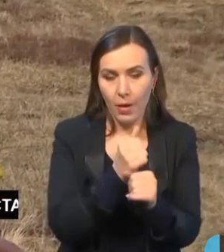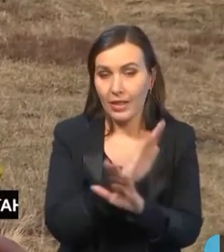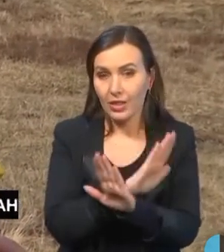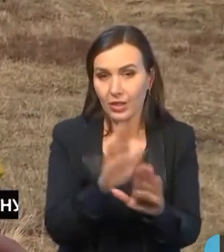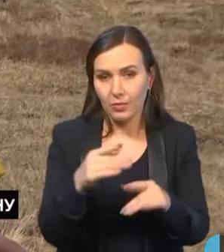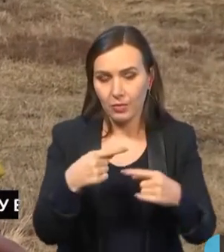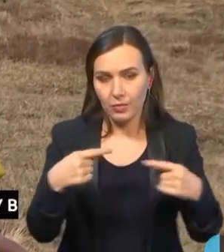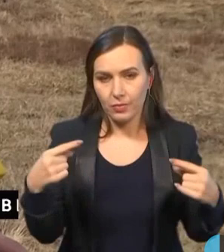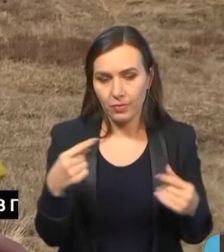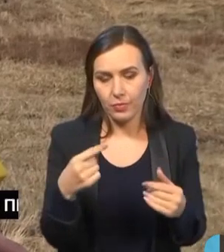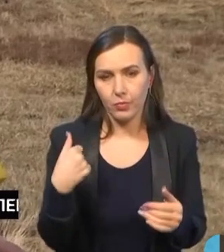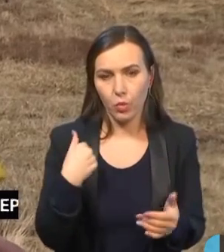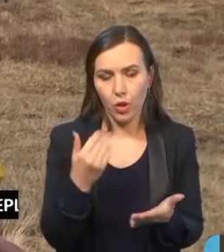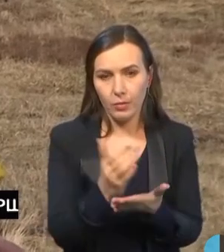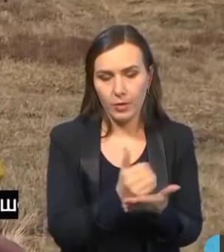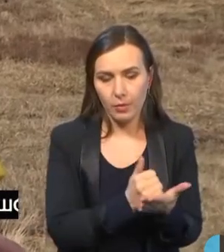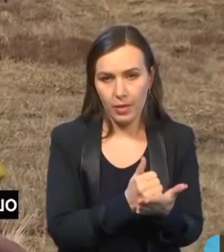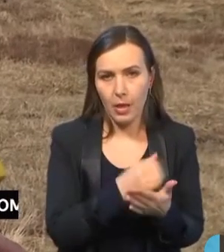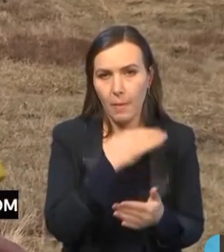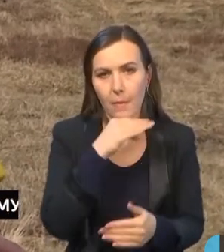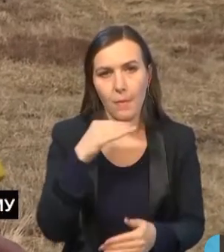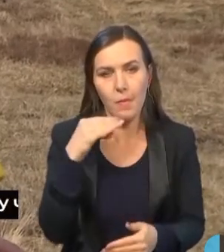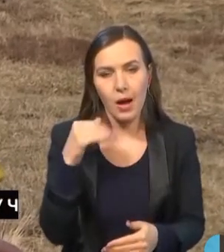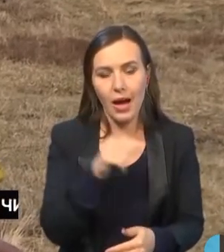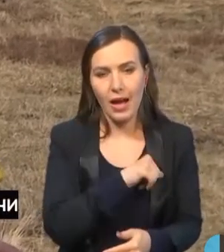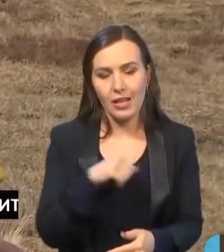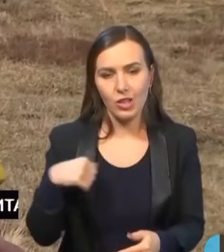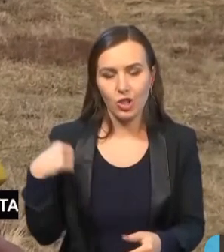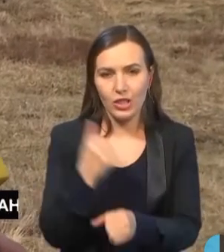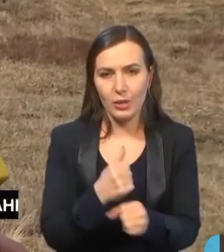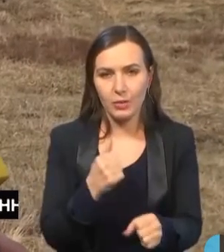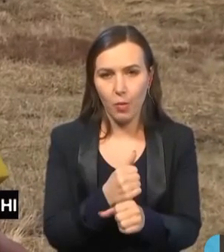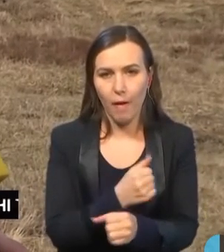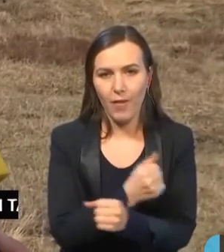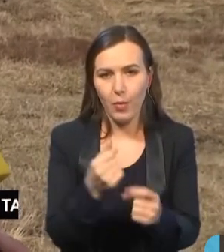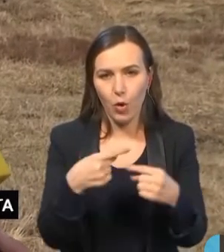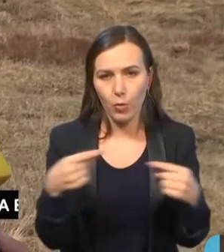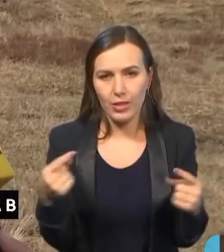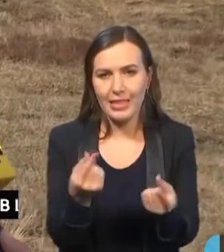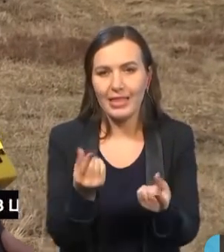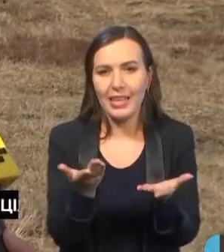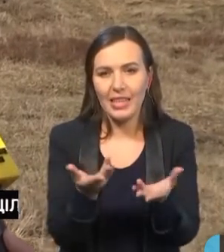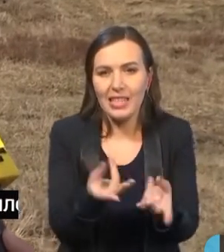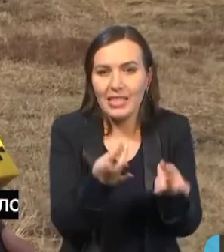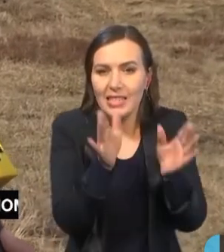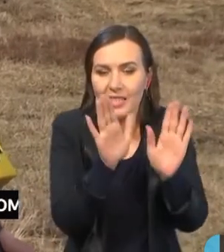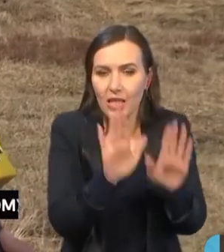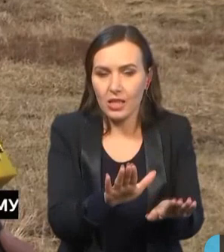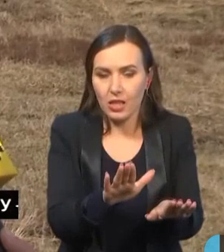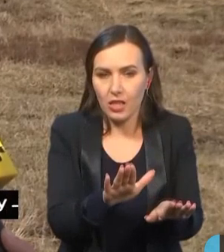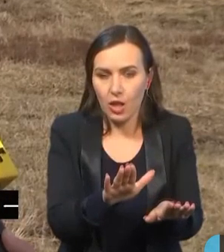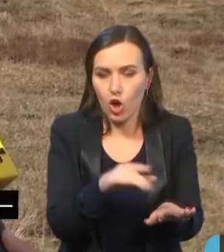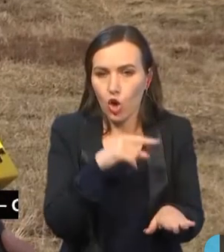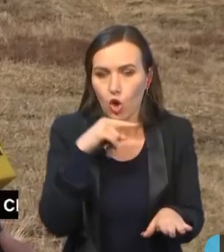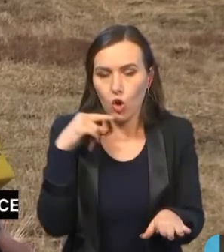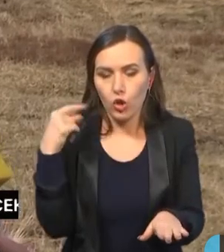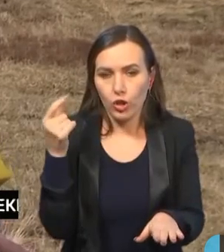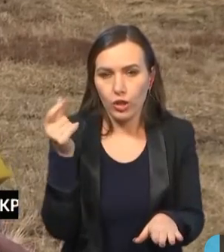боєприпаси і багато саморобних вибухових пристроїв, які залишають